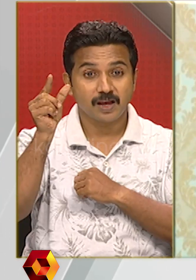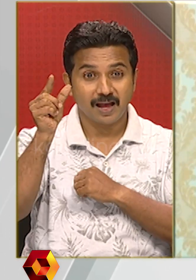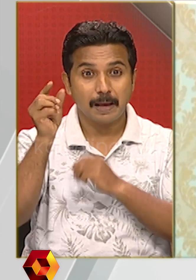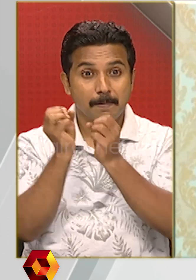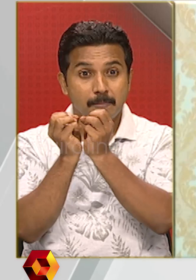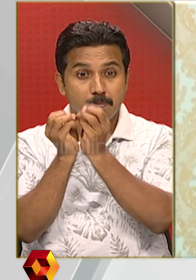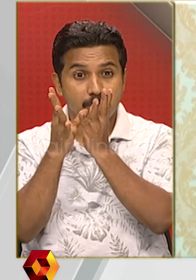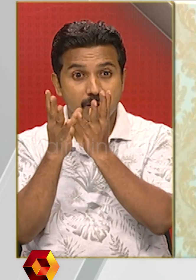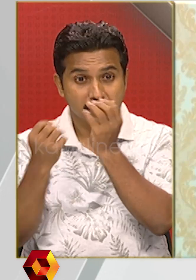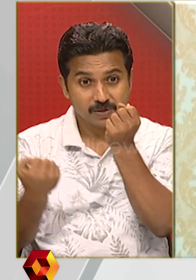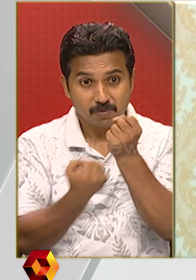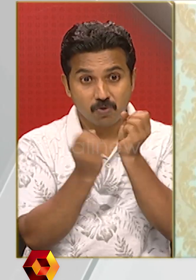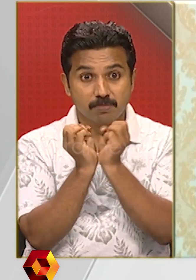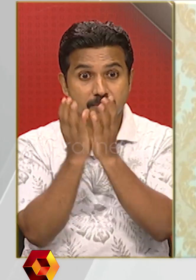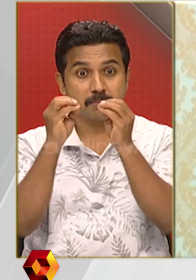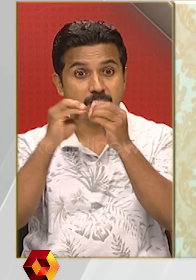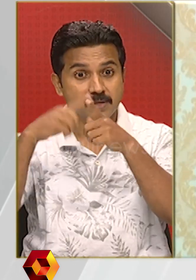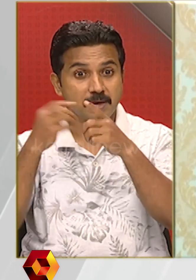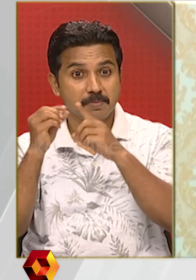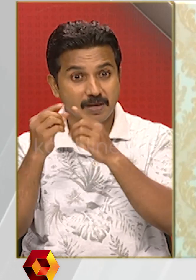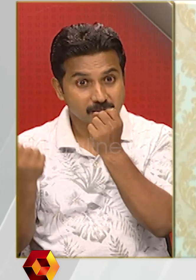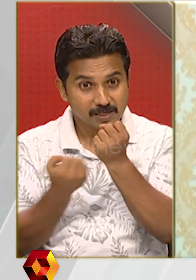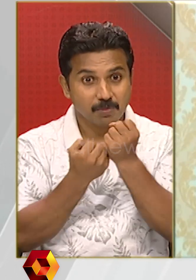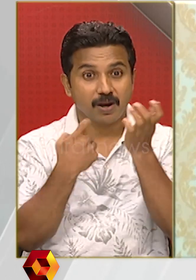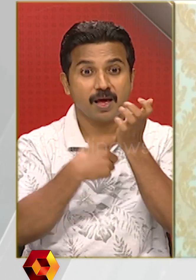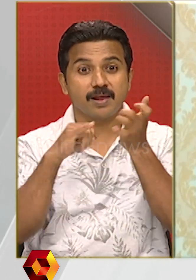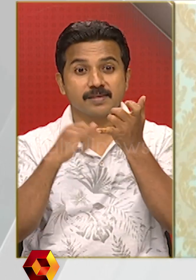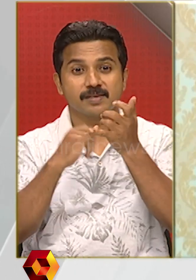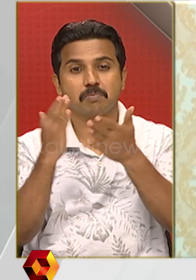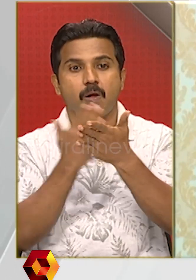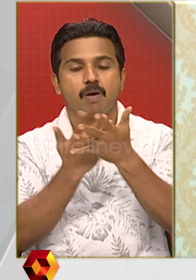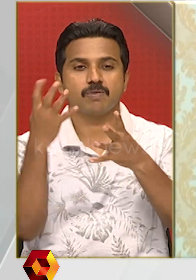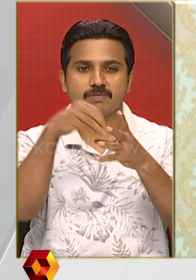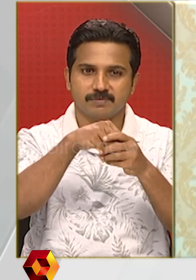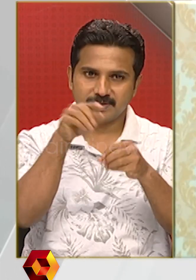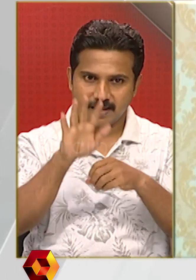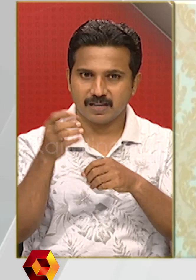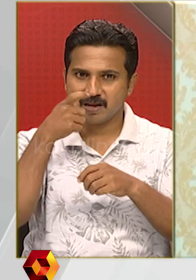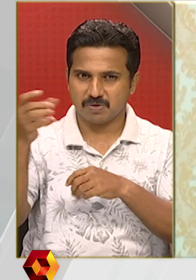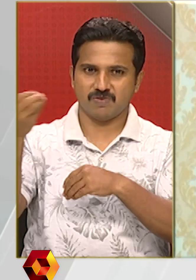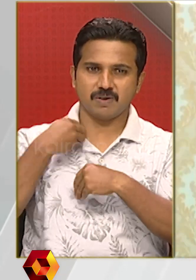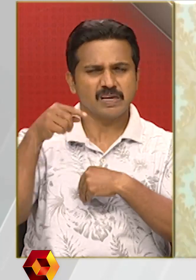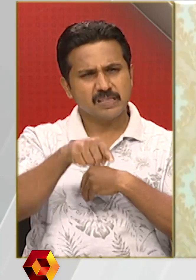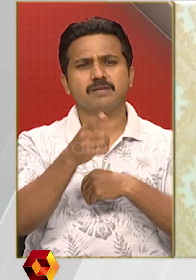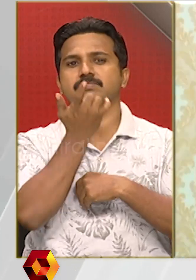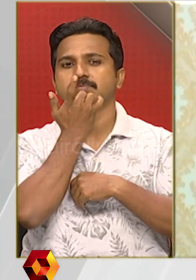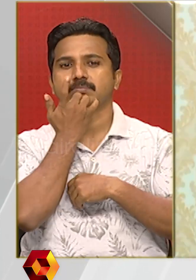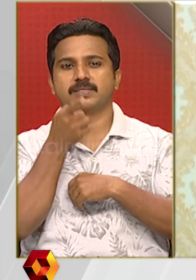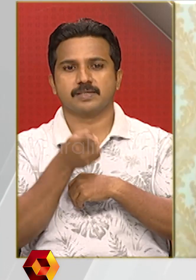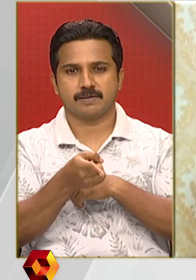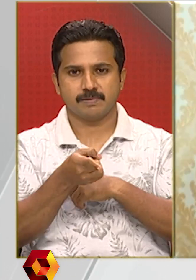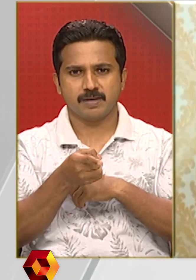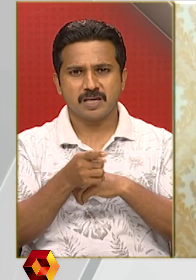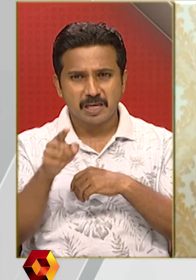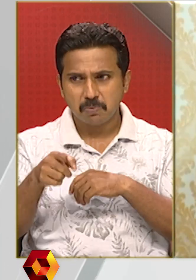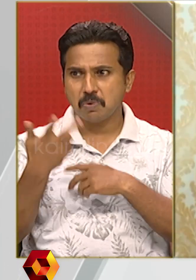കാവ്യവൽക്കരണത്തിൻ്റെ ഭാഗമായിട്ടാണ് ഈ സിലബസ് വെച്ചിരിക്കുന്നത് പറഞ്ഞിട്ടാണ്. ഇത് പൂർണ്ണമായിട്ടും തെറ്റാണ്. പക്ഷേ ഇത് ഇങ്ങനെ